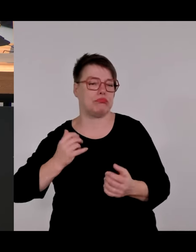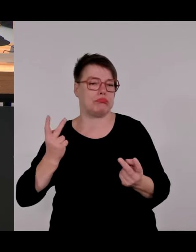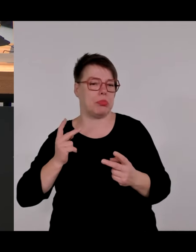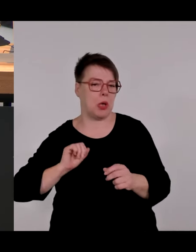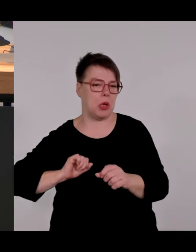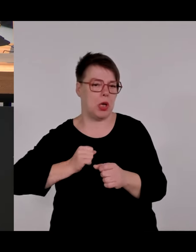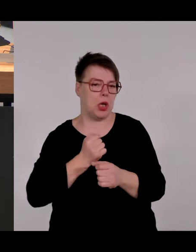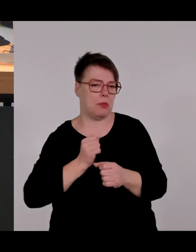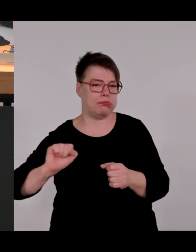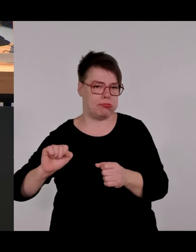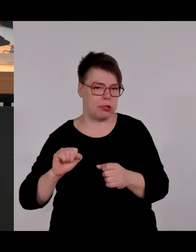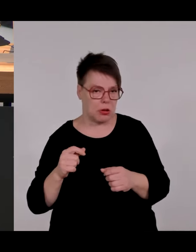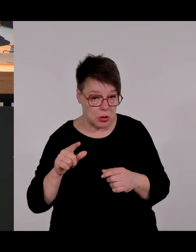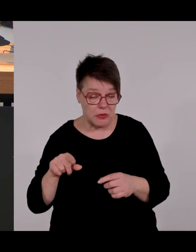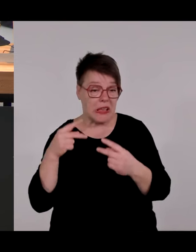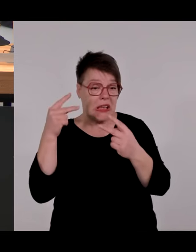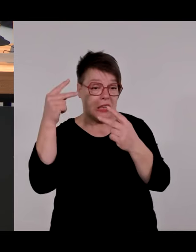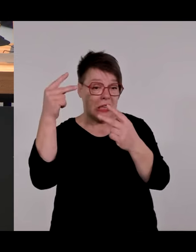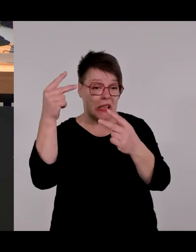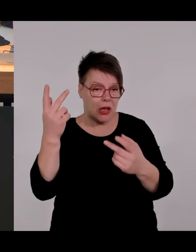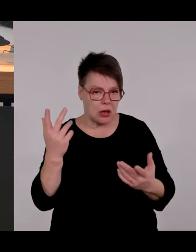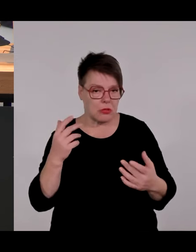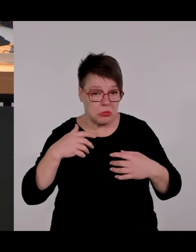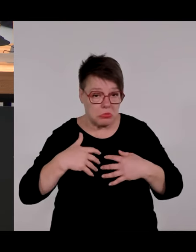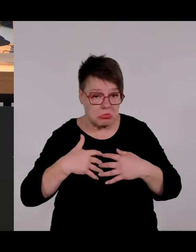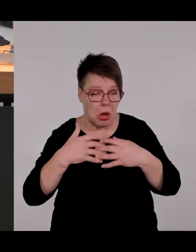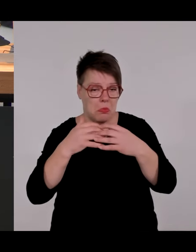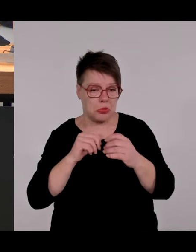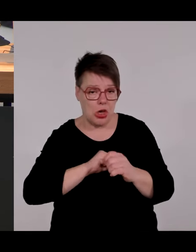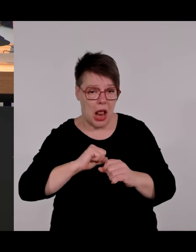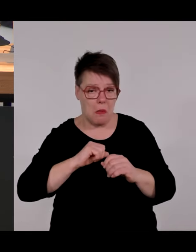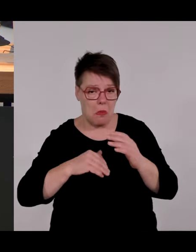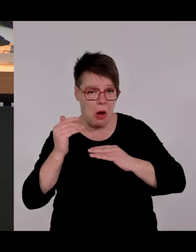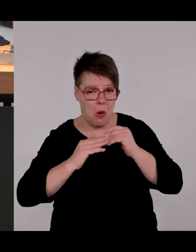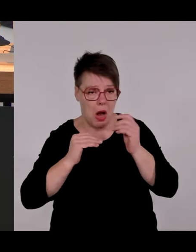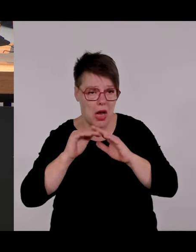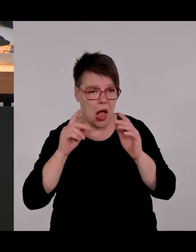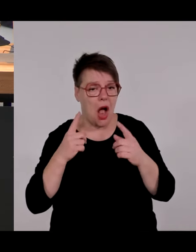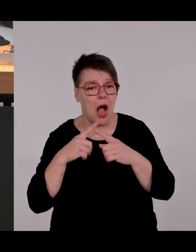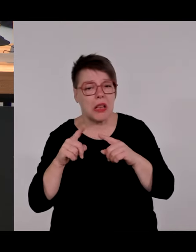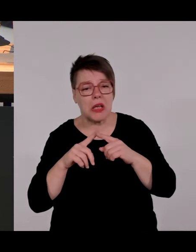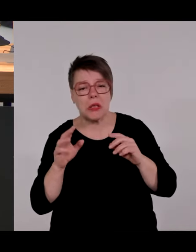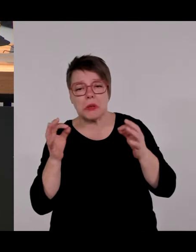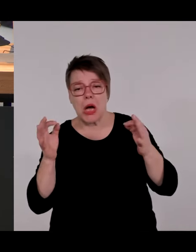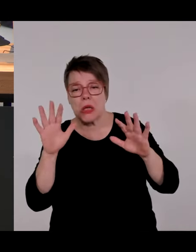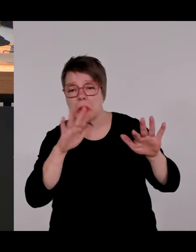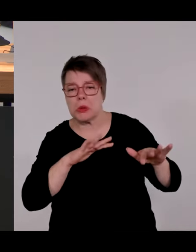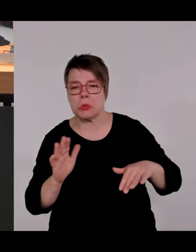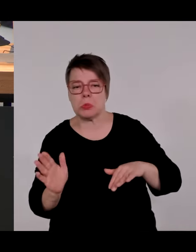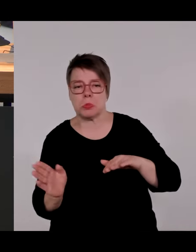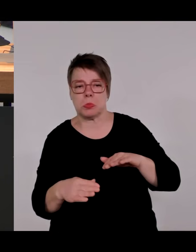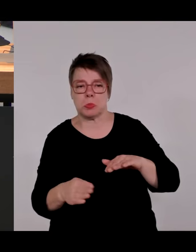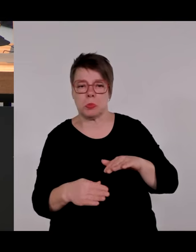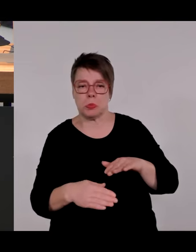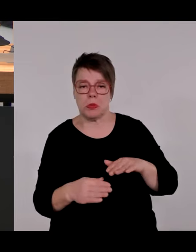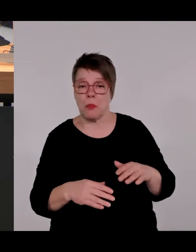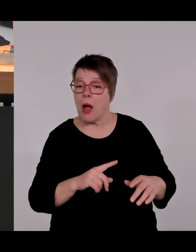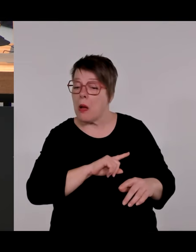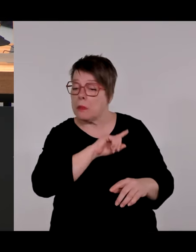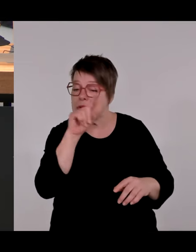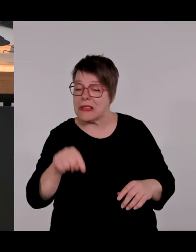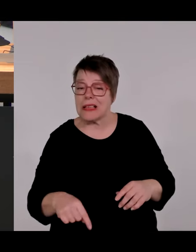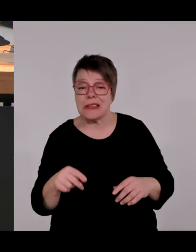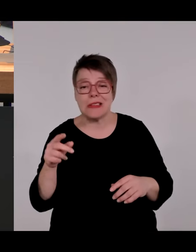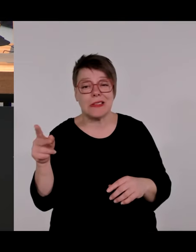Görlitzer Park. Und Herr Regierender Bürgermeister, wenn Sie denn der Meinung sind, ein Zaun könnte Probleme